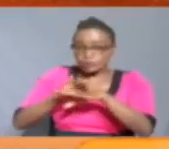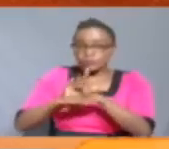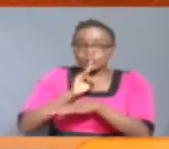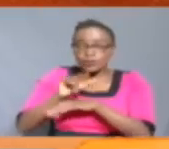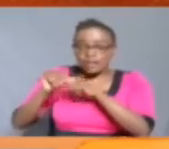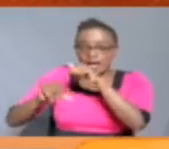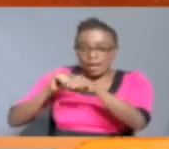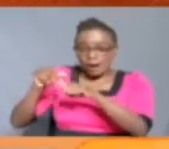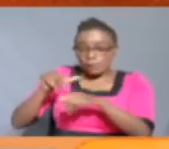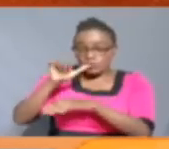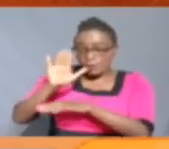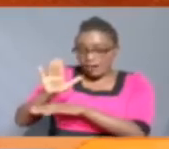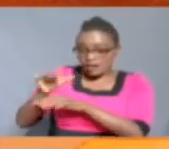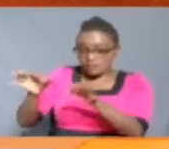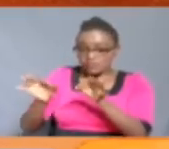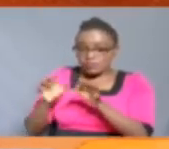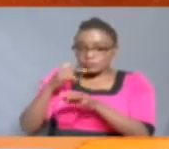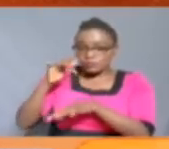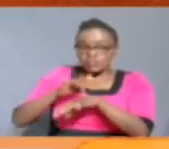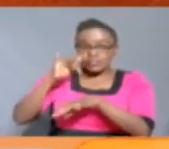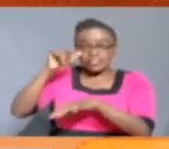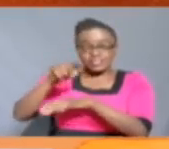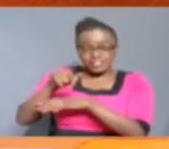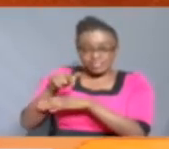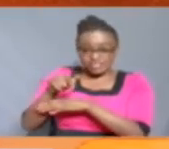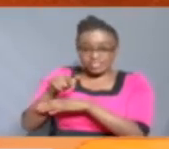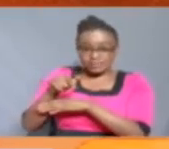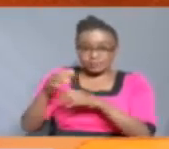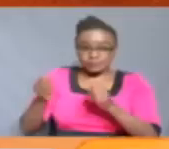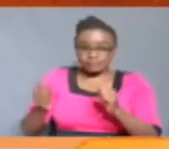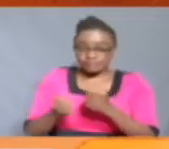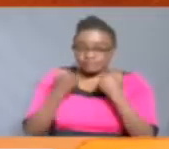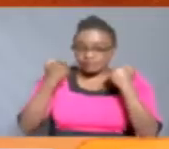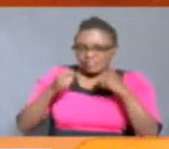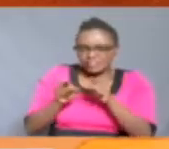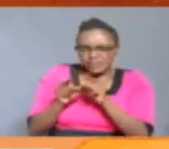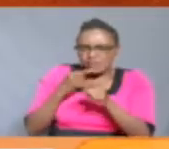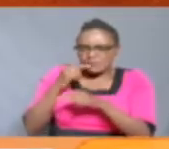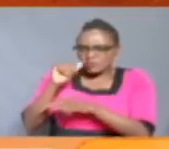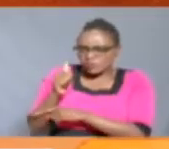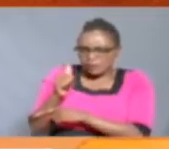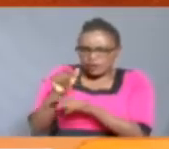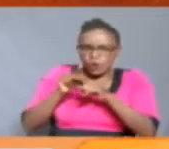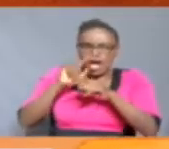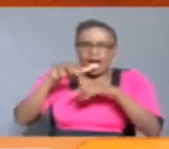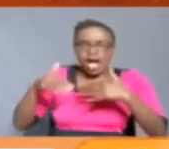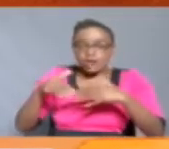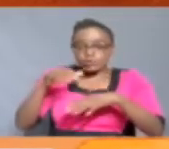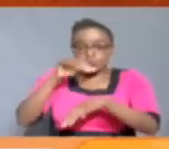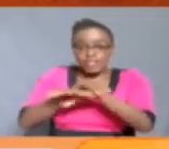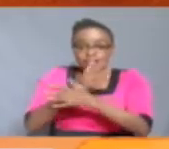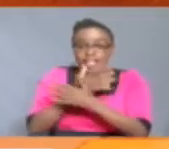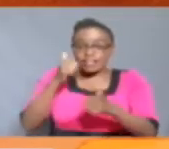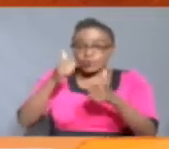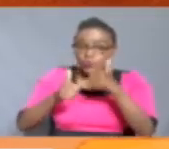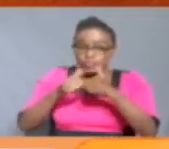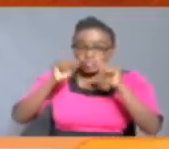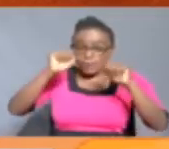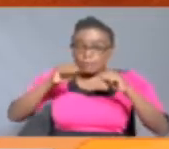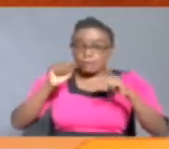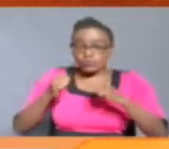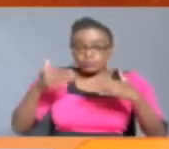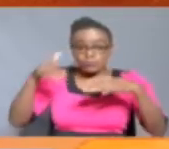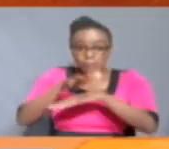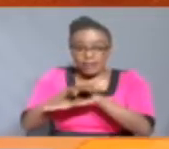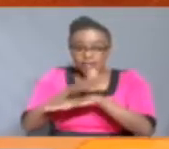kuhusu wapendwa wao walioangamia katika ajali hiyo. Kulingana nao, hawajafahamishwa kuhusu kupatikana kwa chochote kile wanachoweza